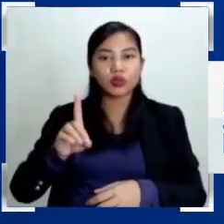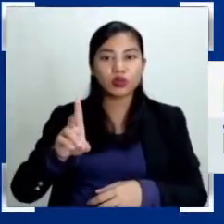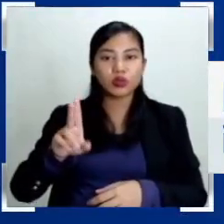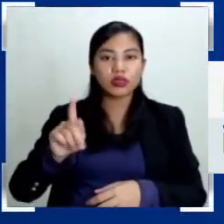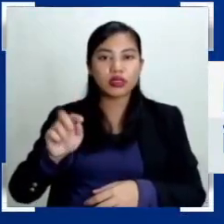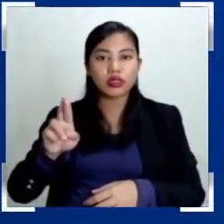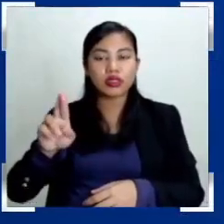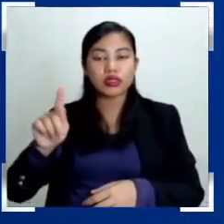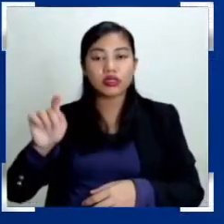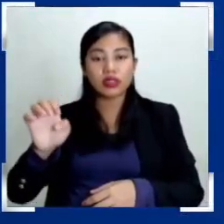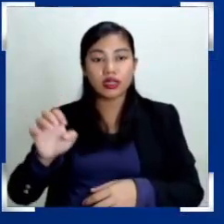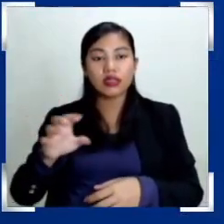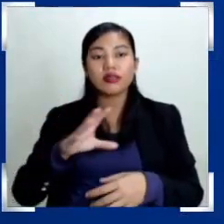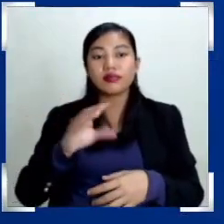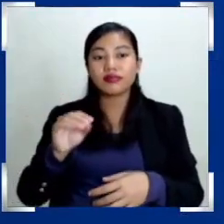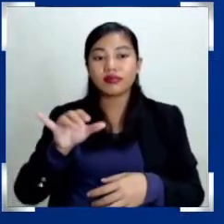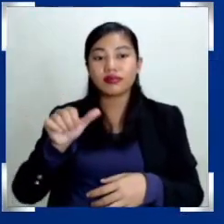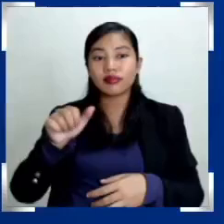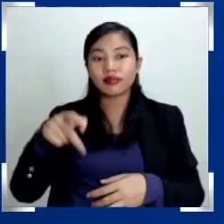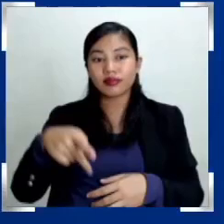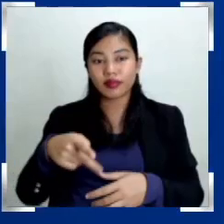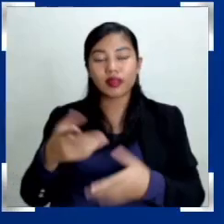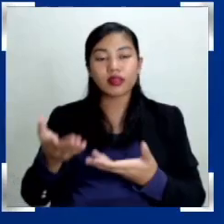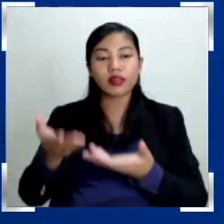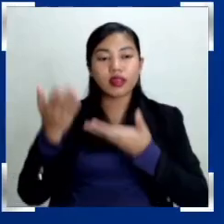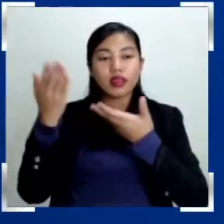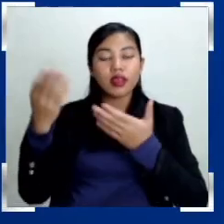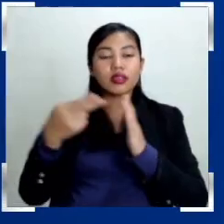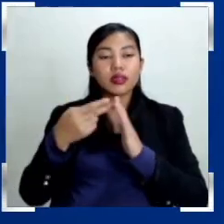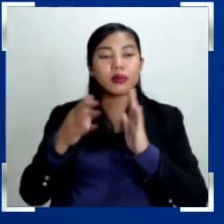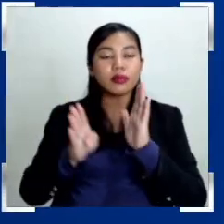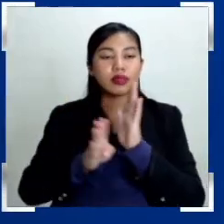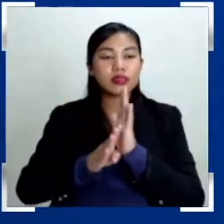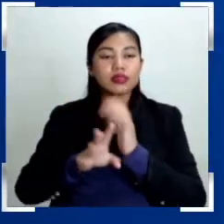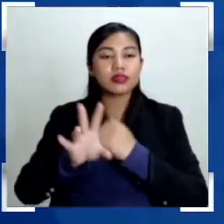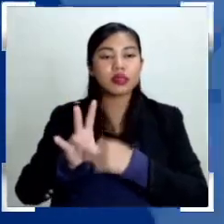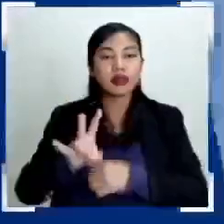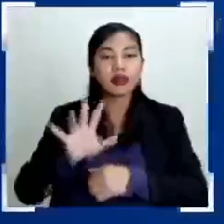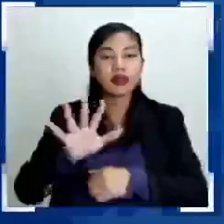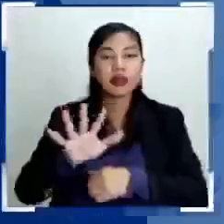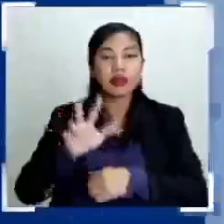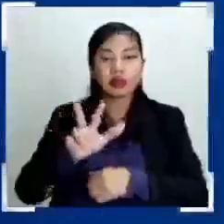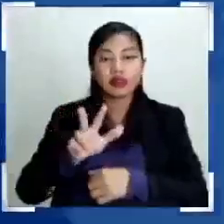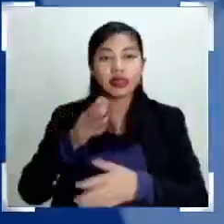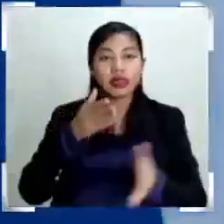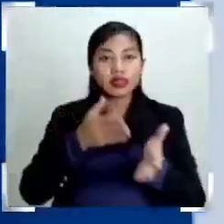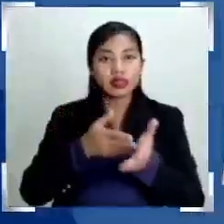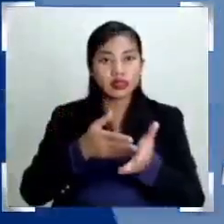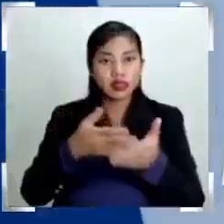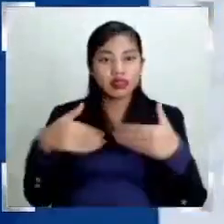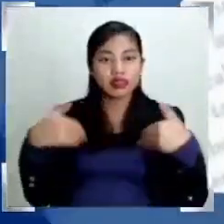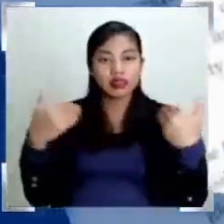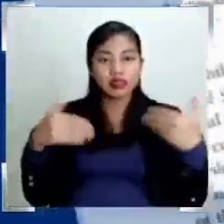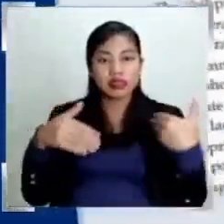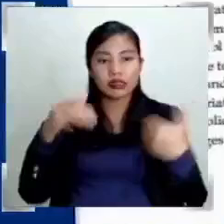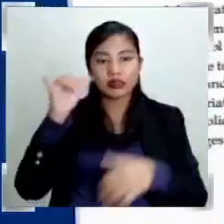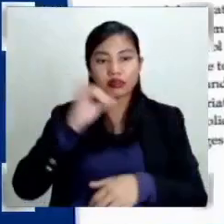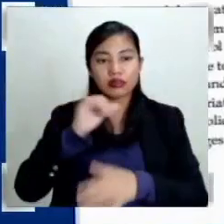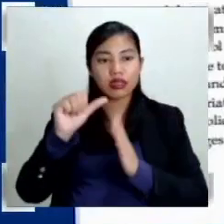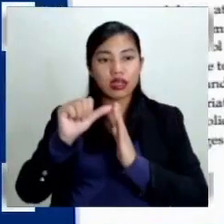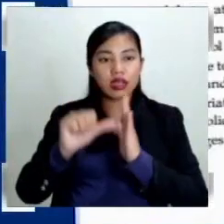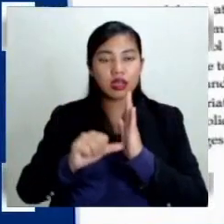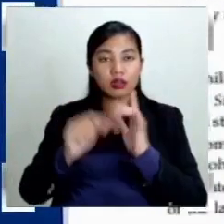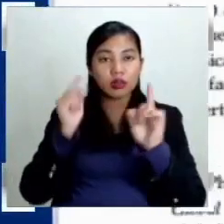ang House Bill No. 1753 o Anti-Underage Drinking Act. Hangad ng panukala, nawakasan ang